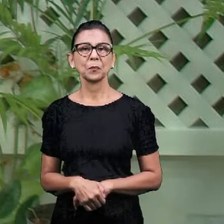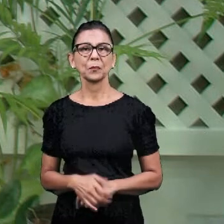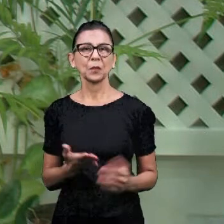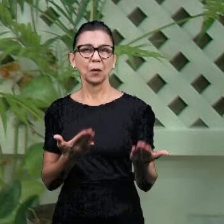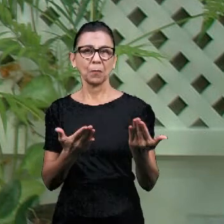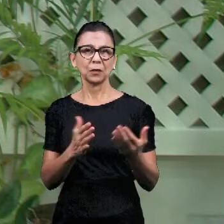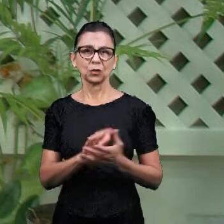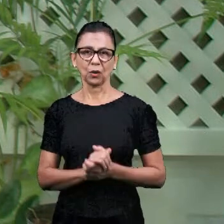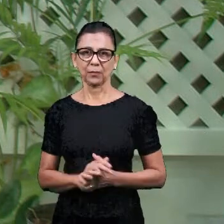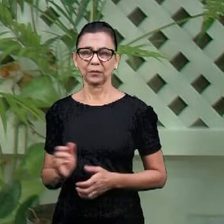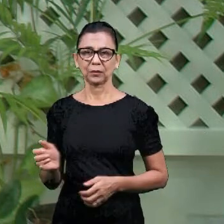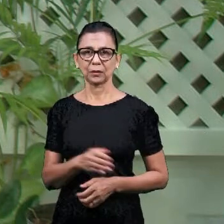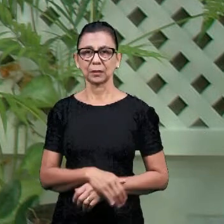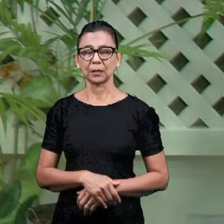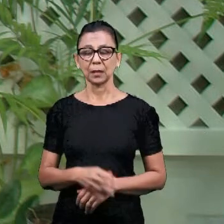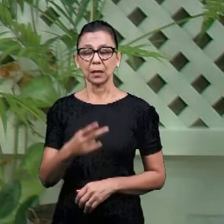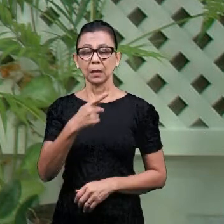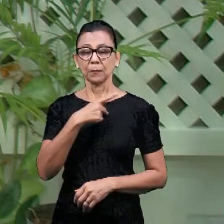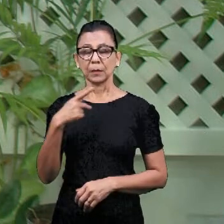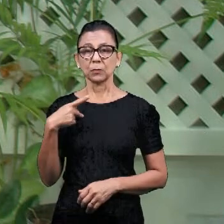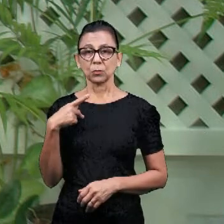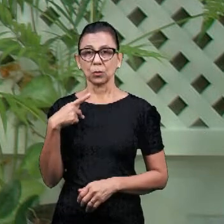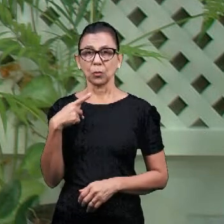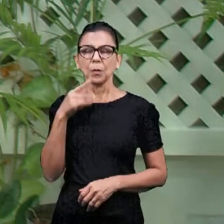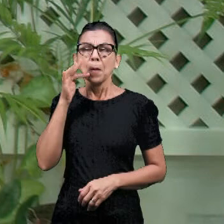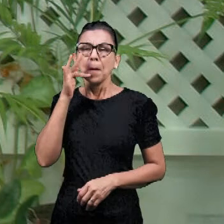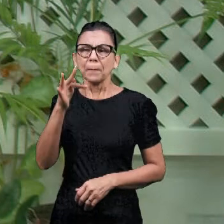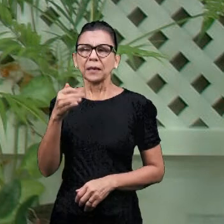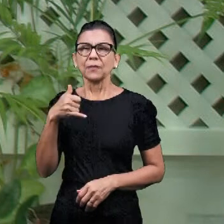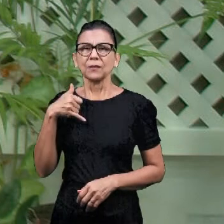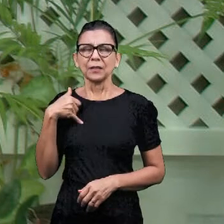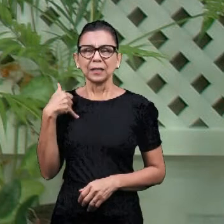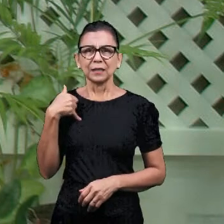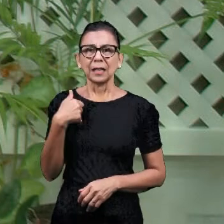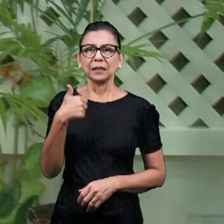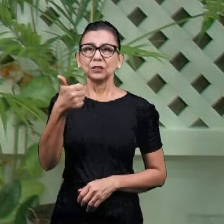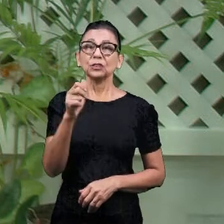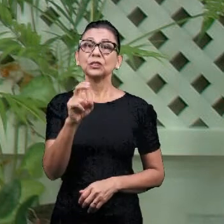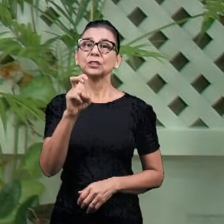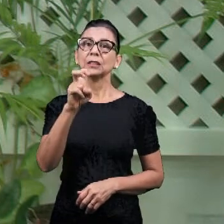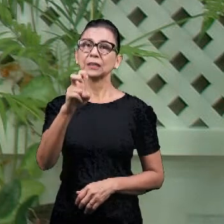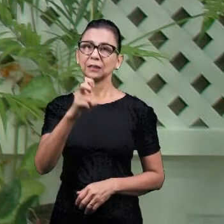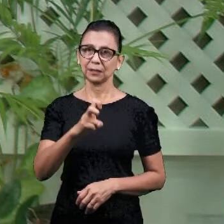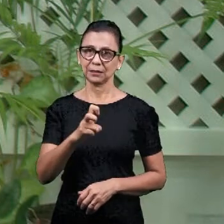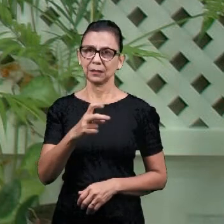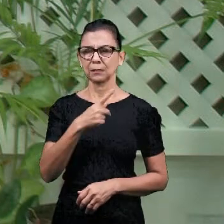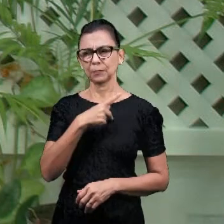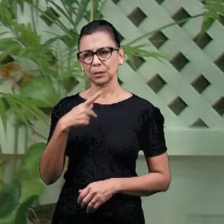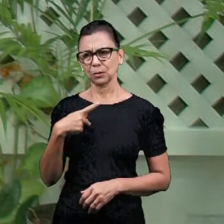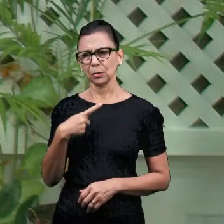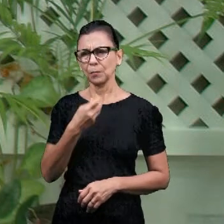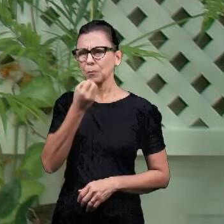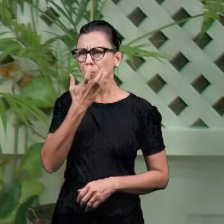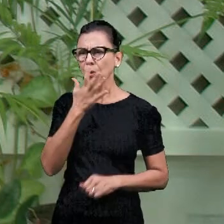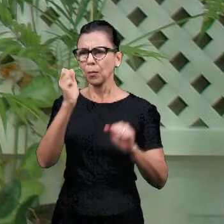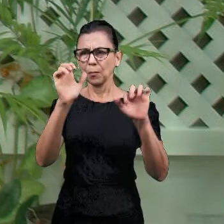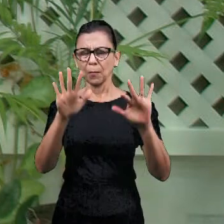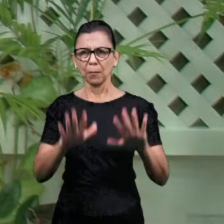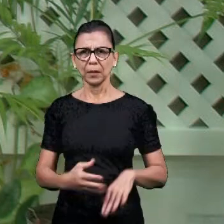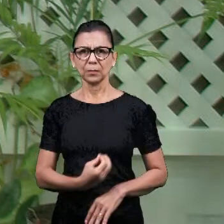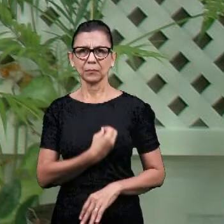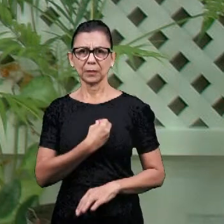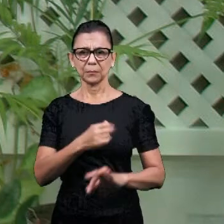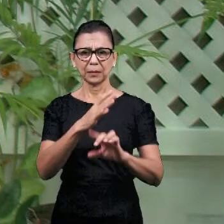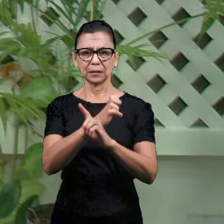bientôt, j'aurai 15 ans. C'est une bénédiction pouvoir participer de l'école biblique dominicale, car avant,